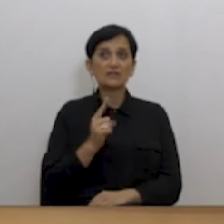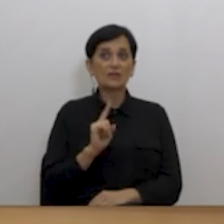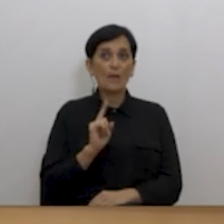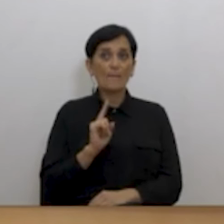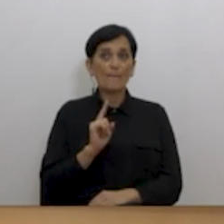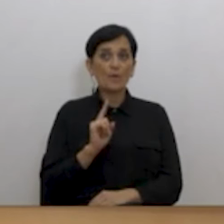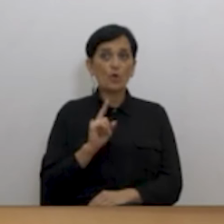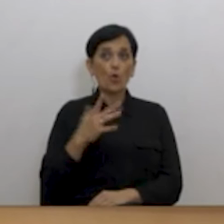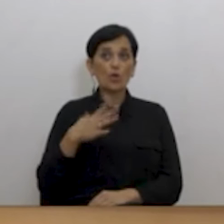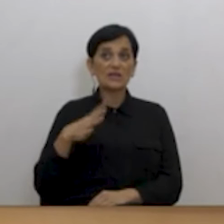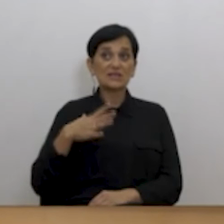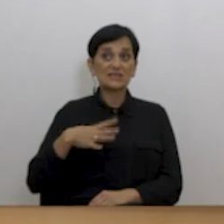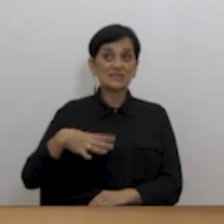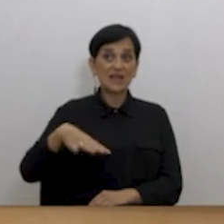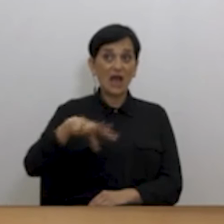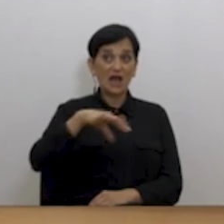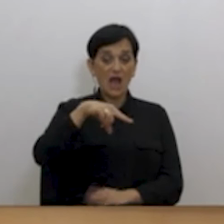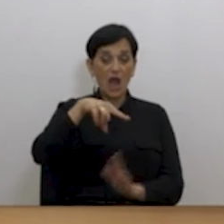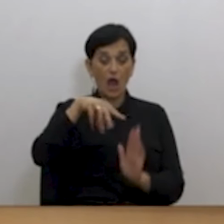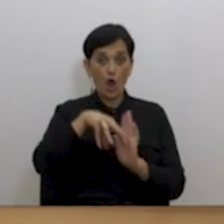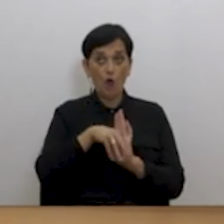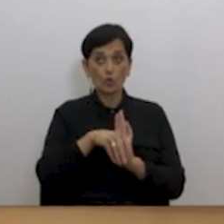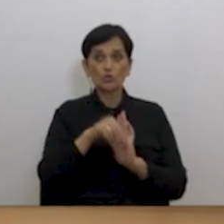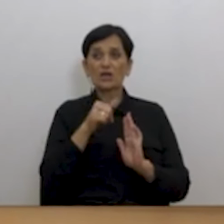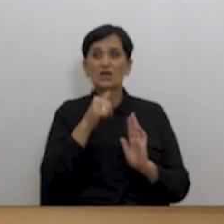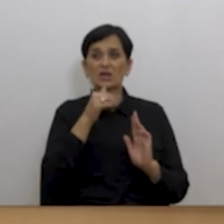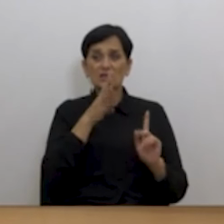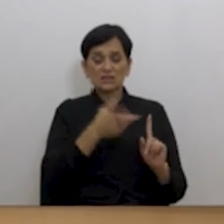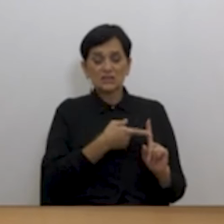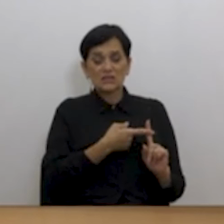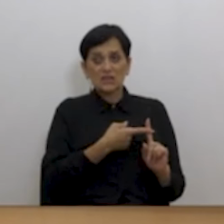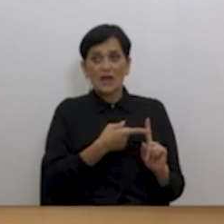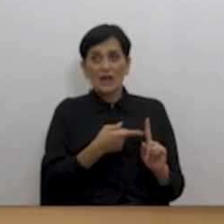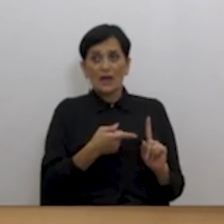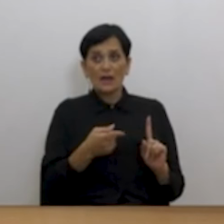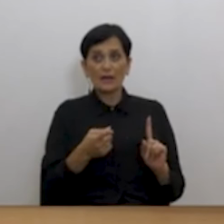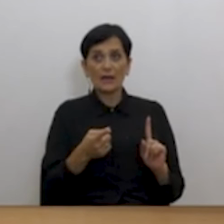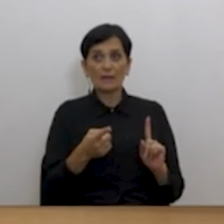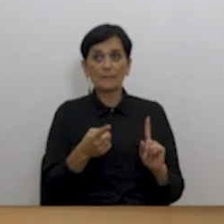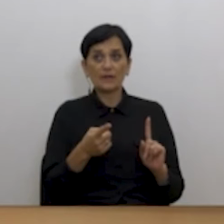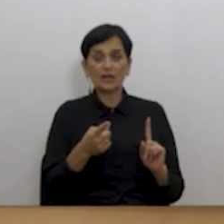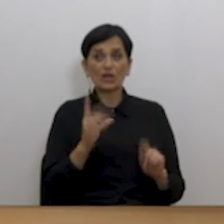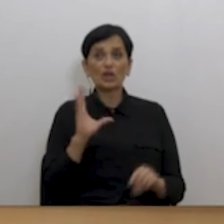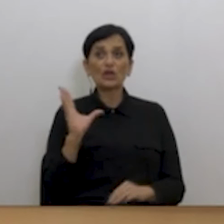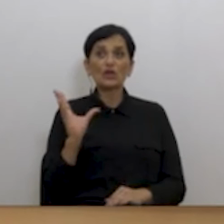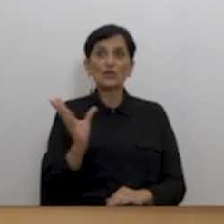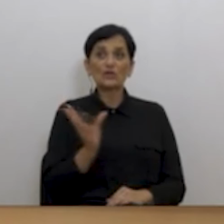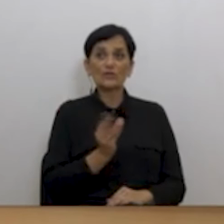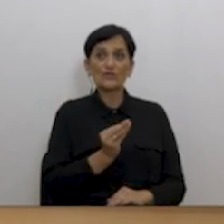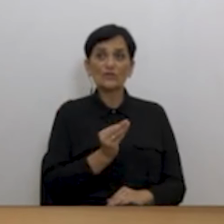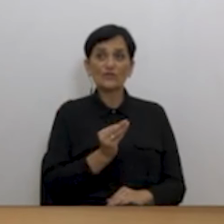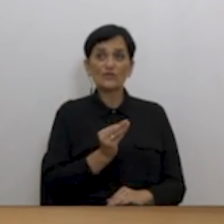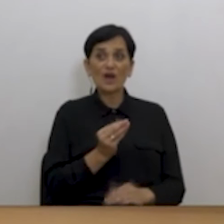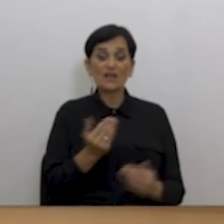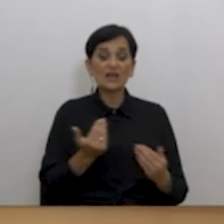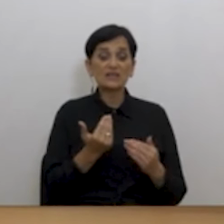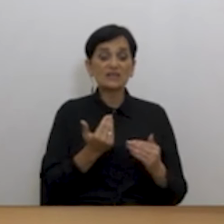რომ საქართველოსში ამ წლების განმავლობაში ყველა დასახლებულ